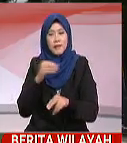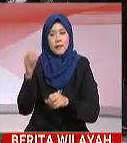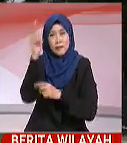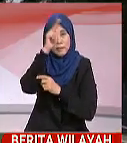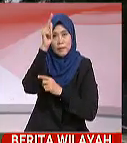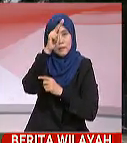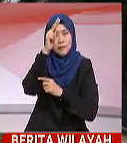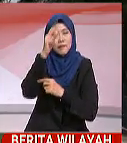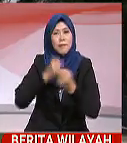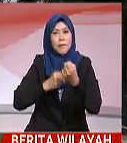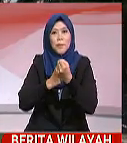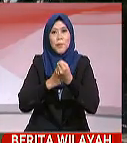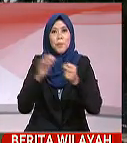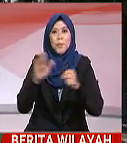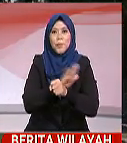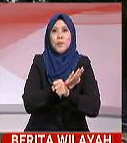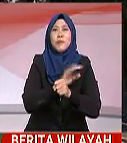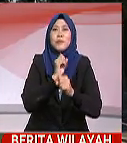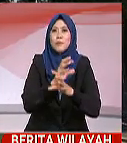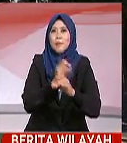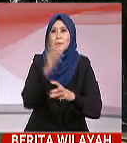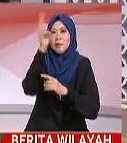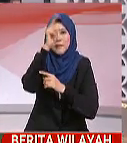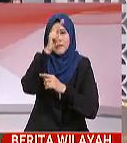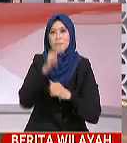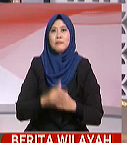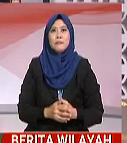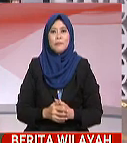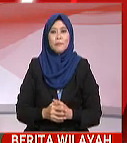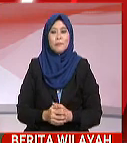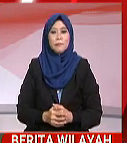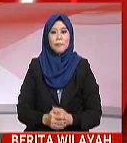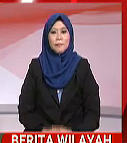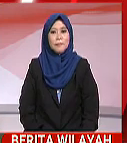kerajaan dengan menyokong penuh usaha kerajaan ini.